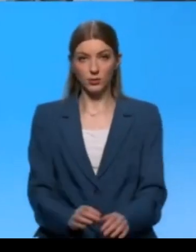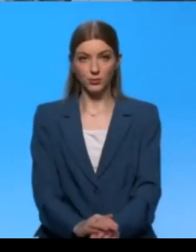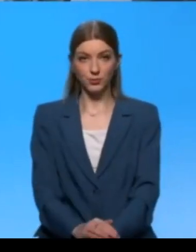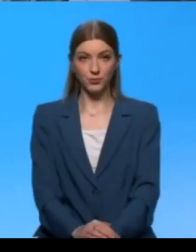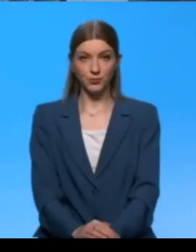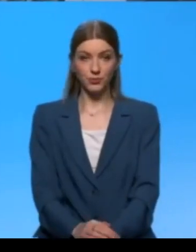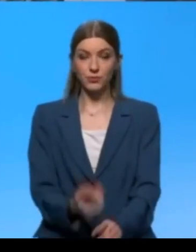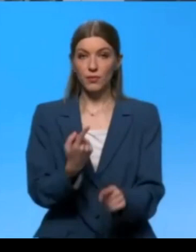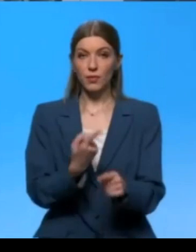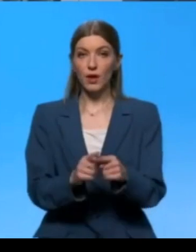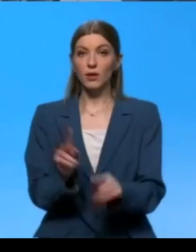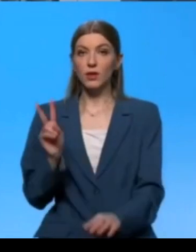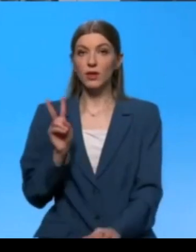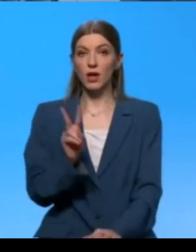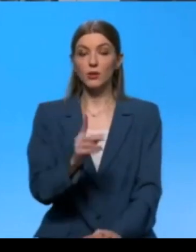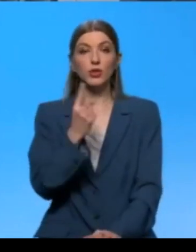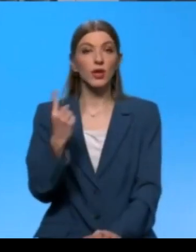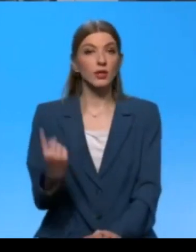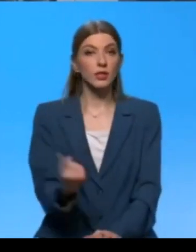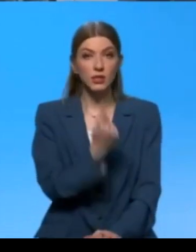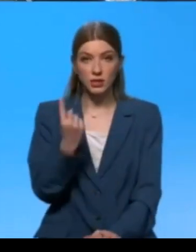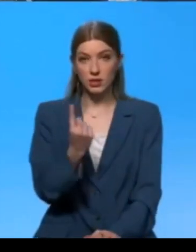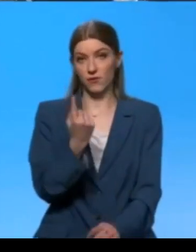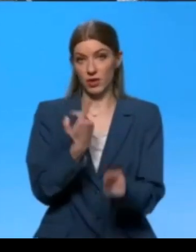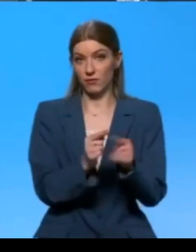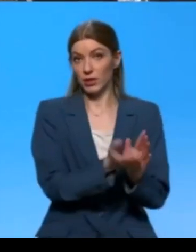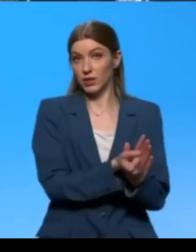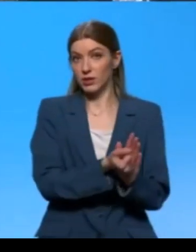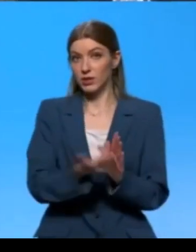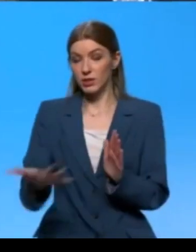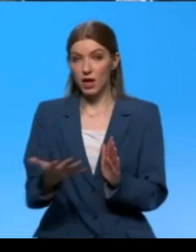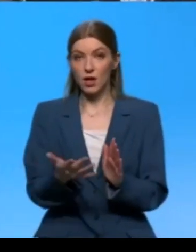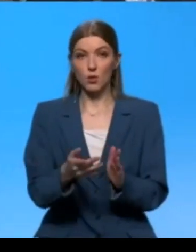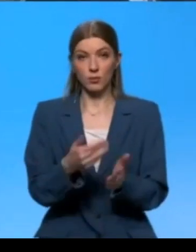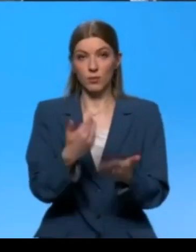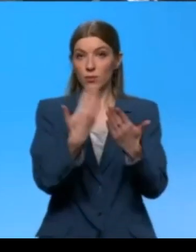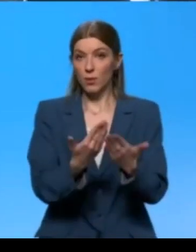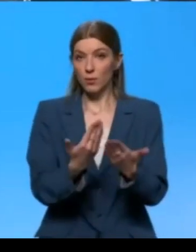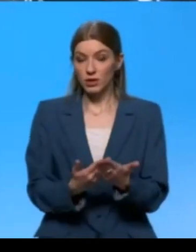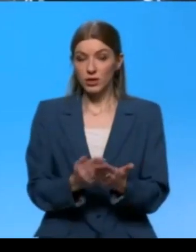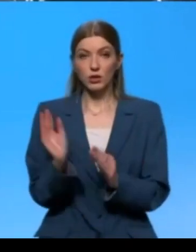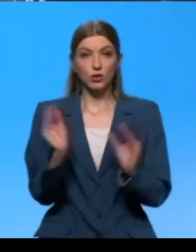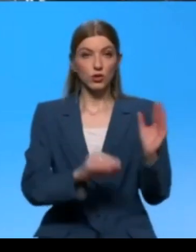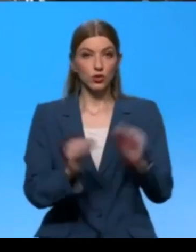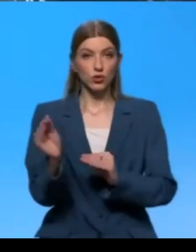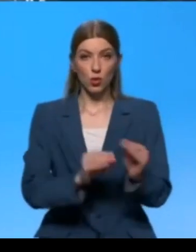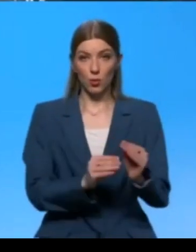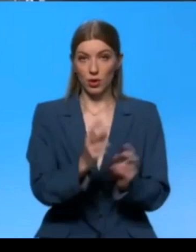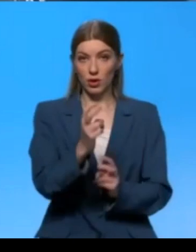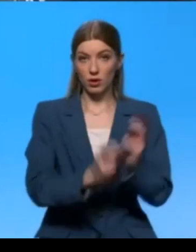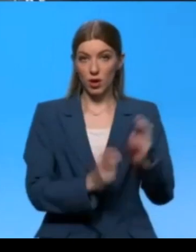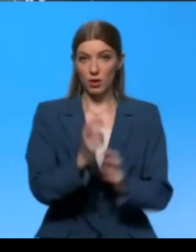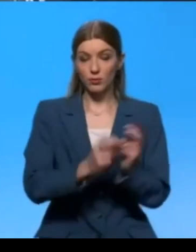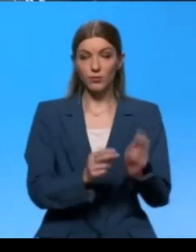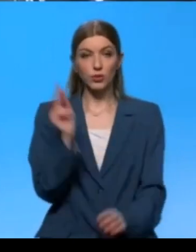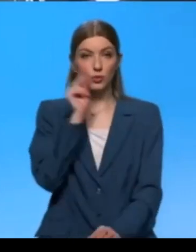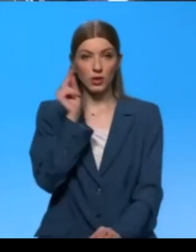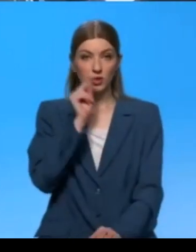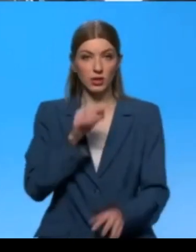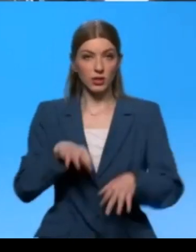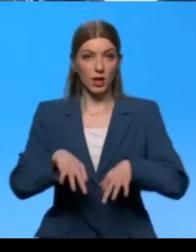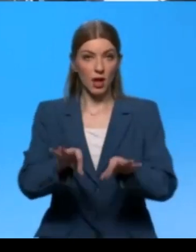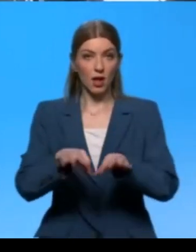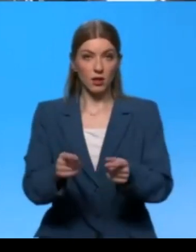троллейбус пока единственный в своей серии опытный образец собранный на заводе Камаза чебоксарские транспортники взяли на